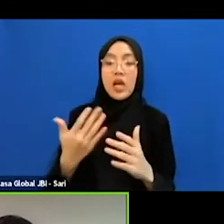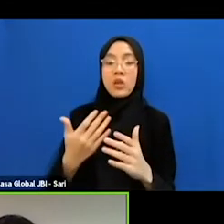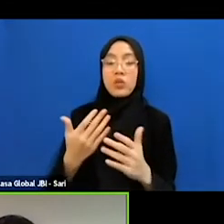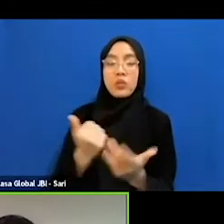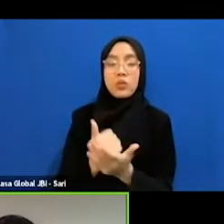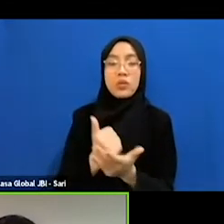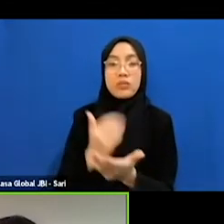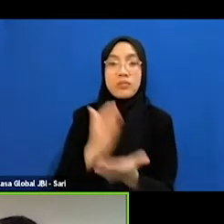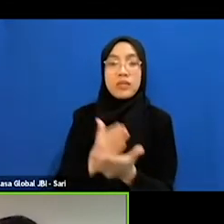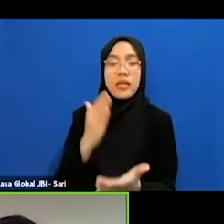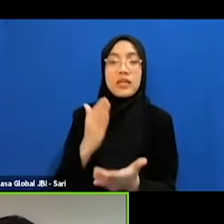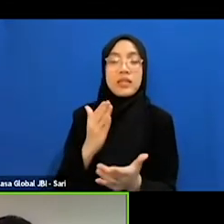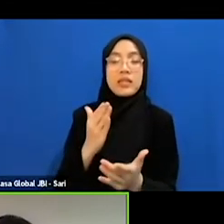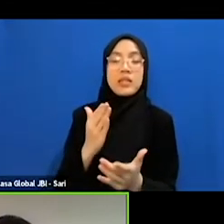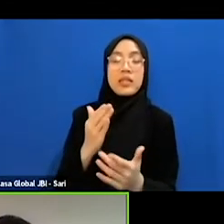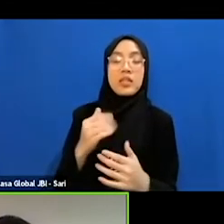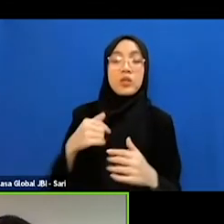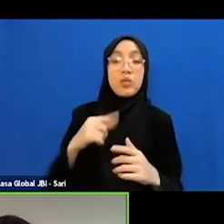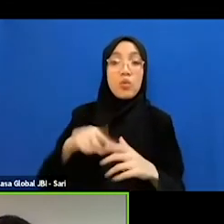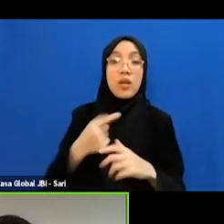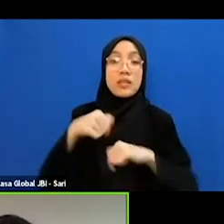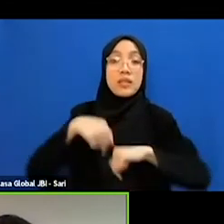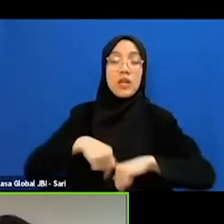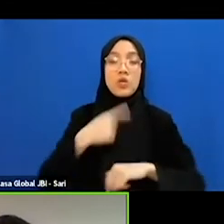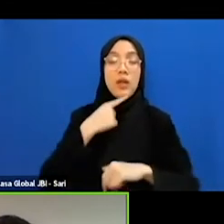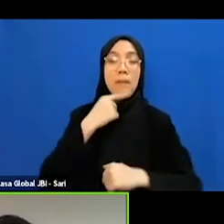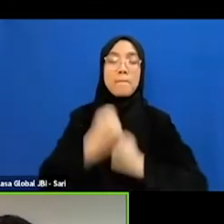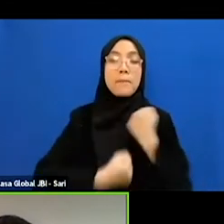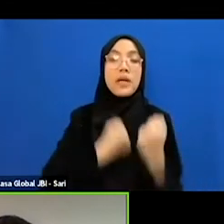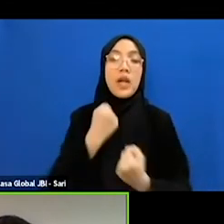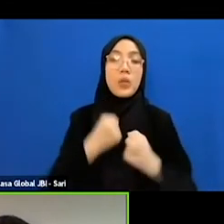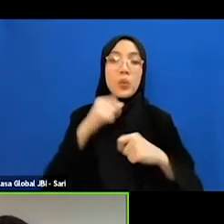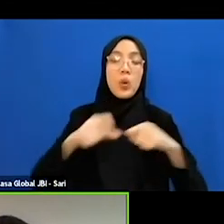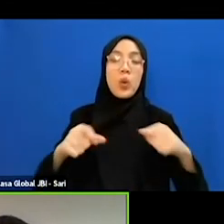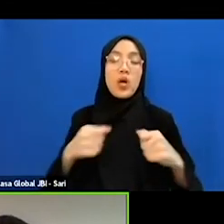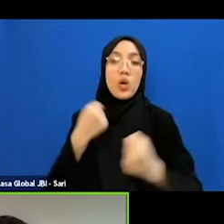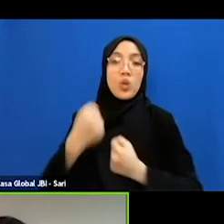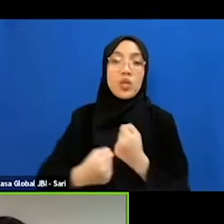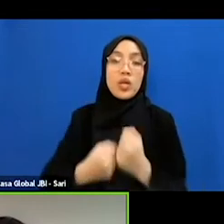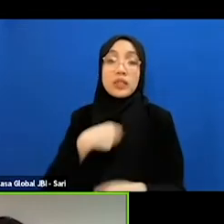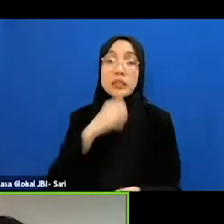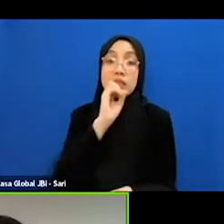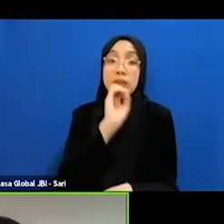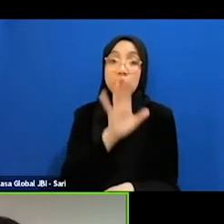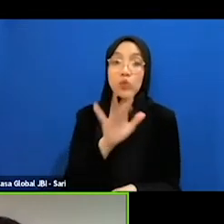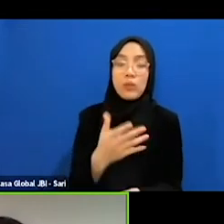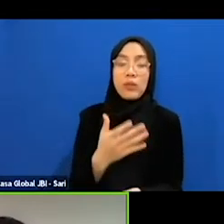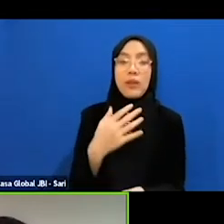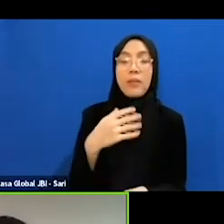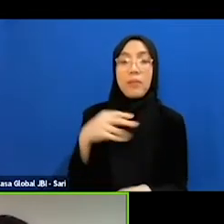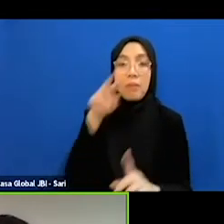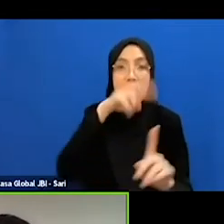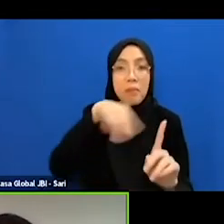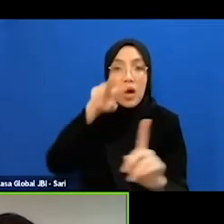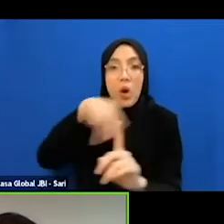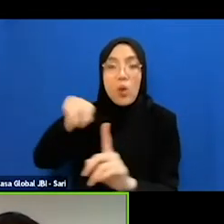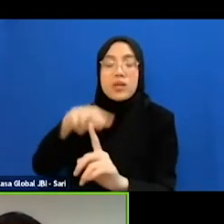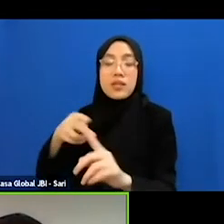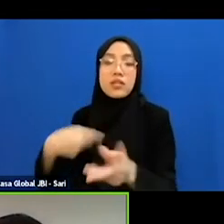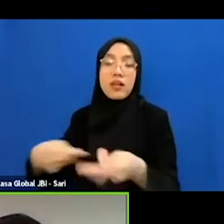tekan facial yang saat ini itu pada perilaku pelaku usaha yang disebut pengawasan terhadap market